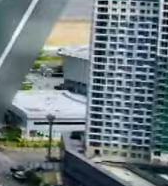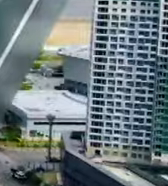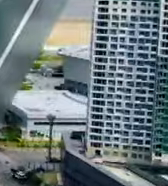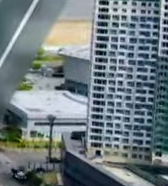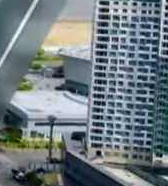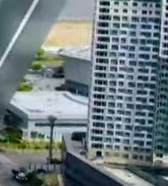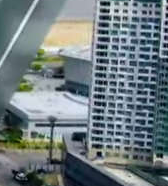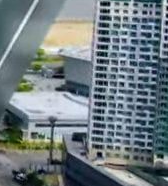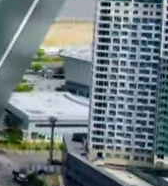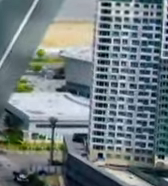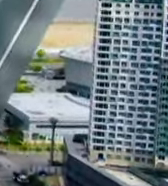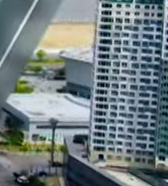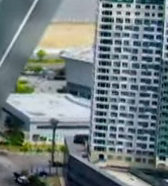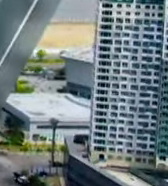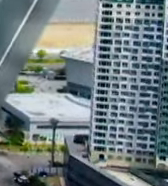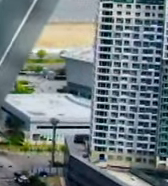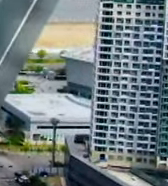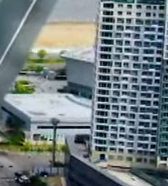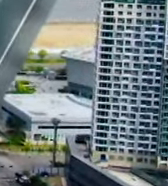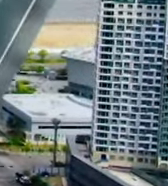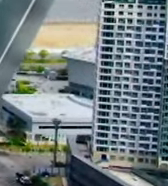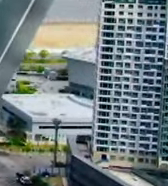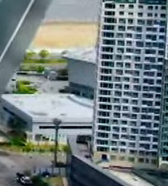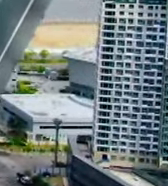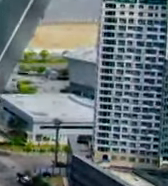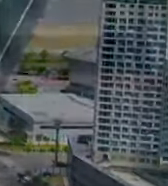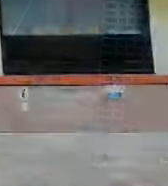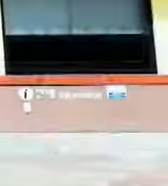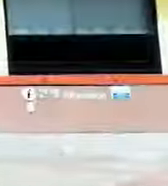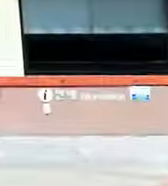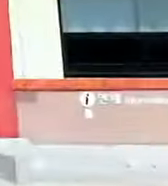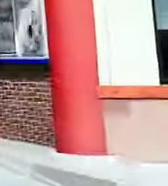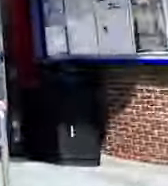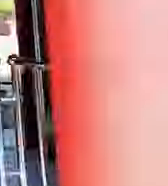인천입니다. 11.9% 투표율 기록하고 있습니다.